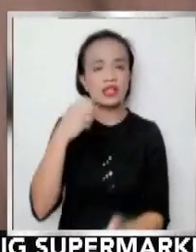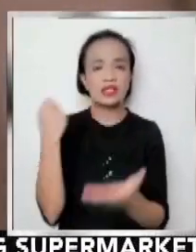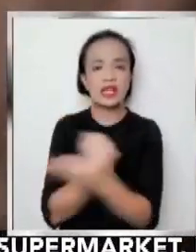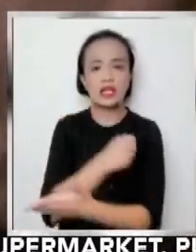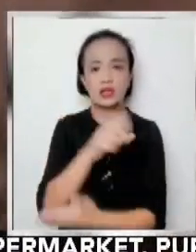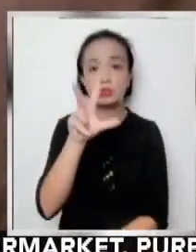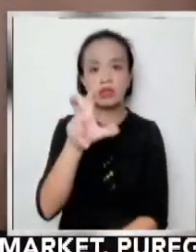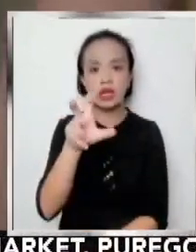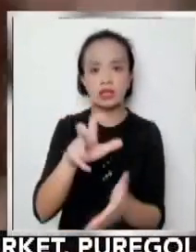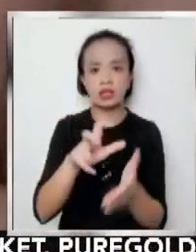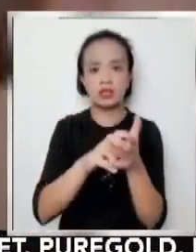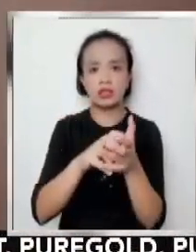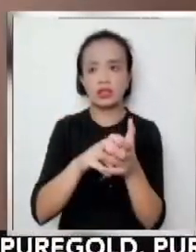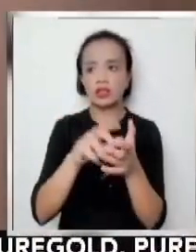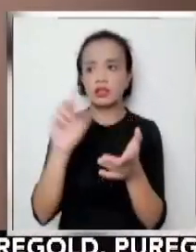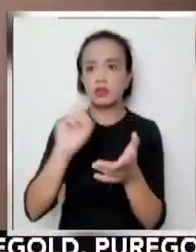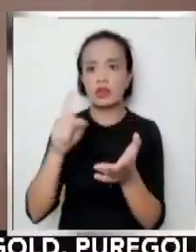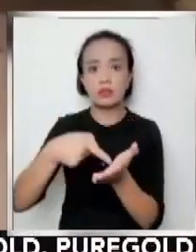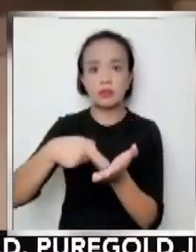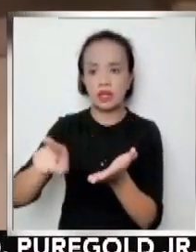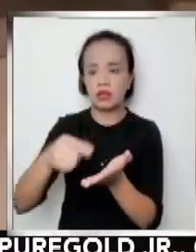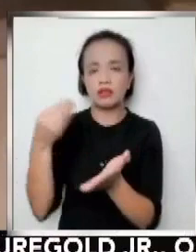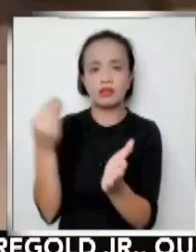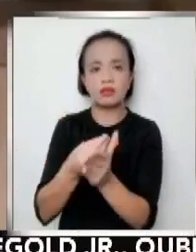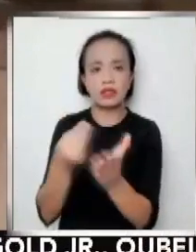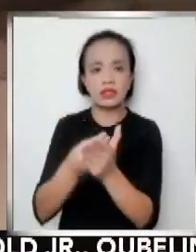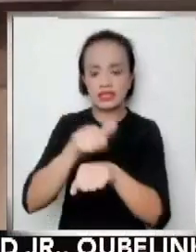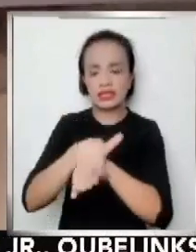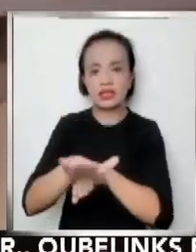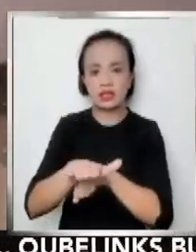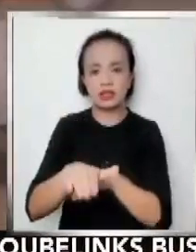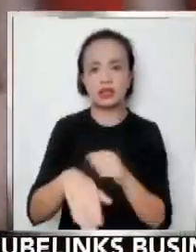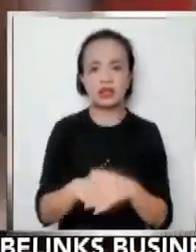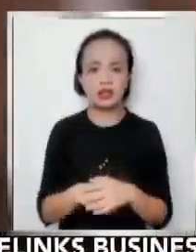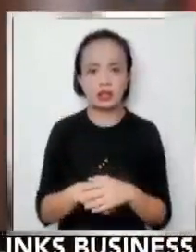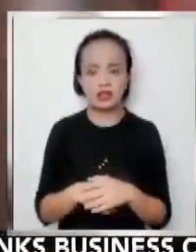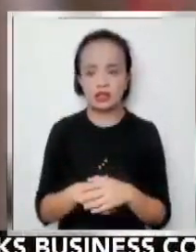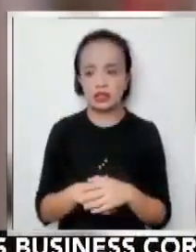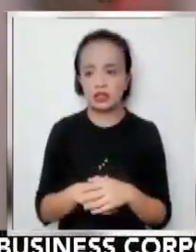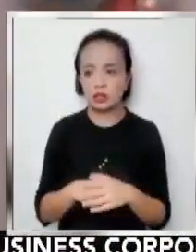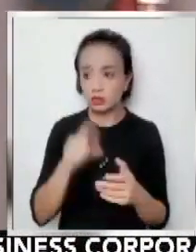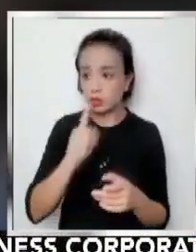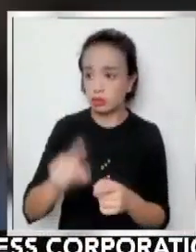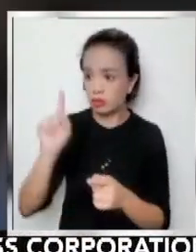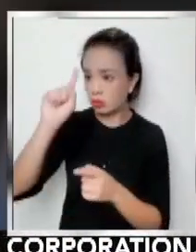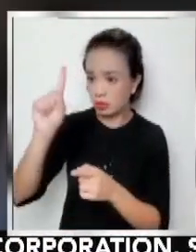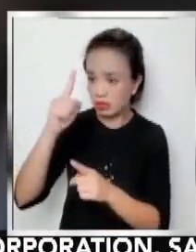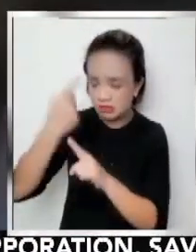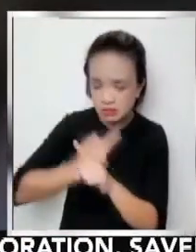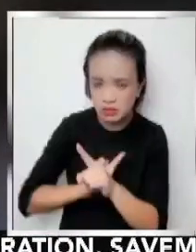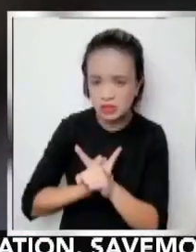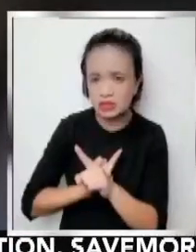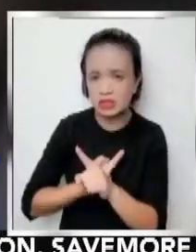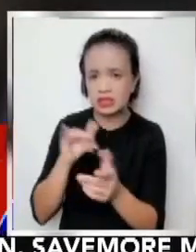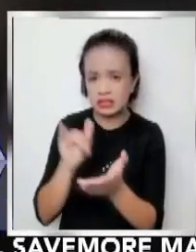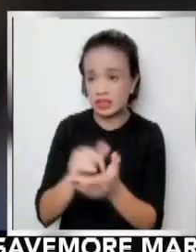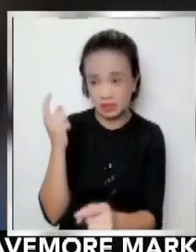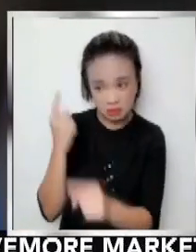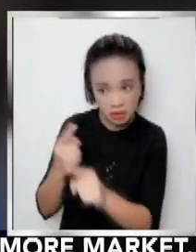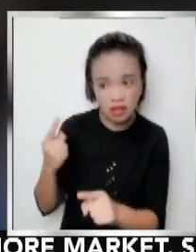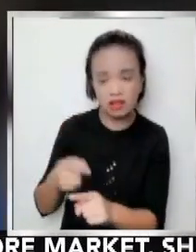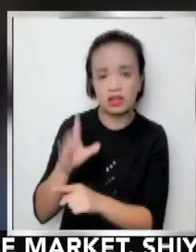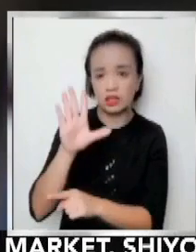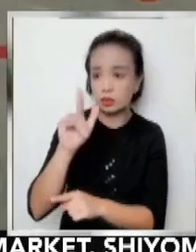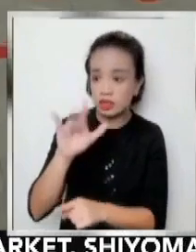na katumbas na halaga ng remittance fee sa bawat padala. Every week sa isang buwan, dapat biwalid din yun, di ba? 25 kilos na